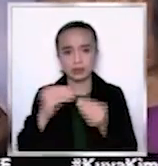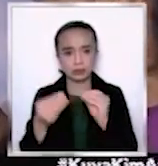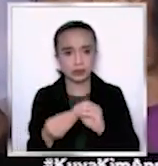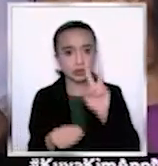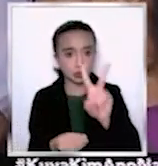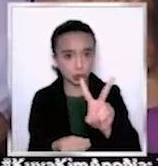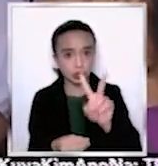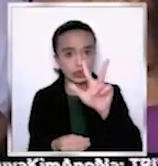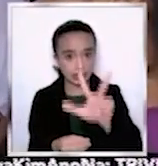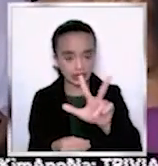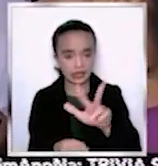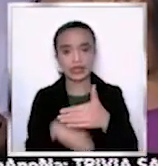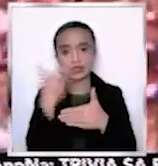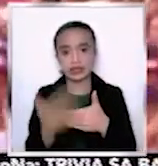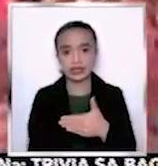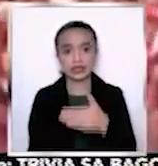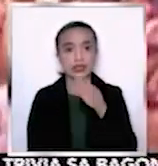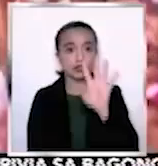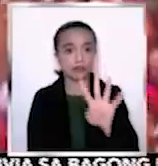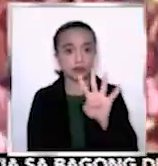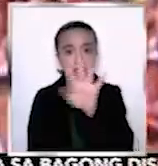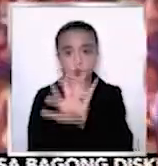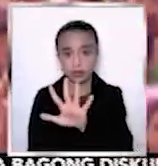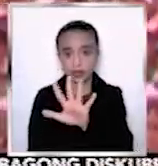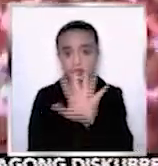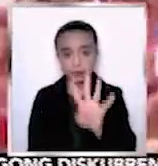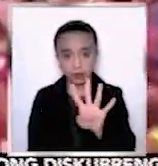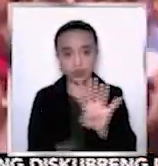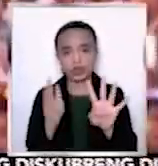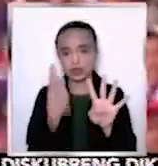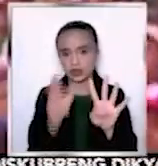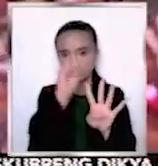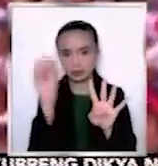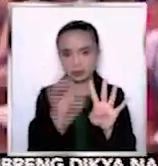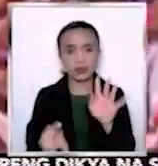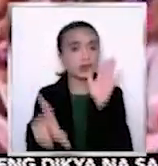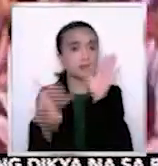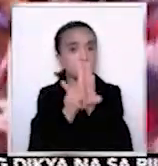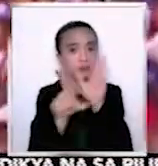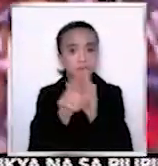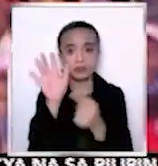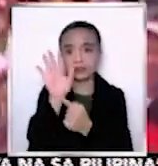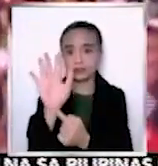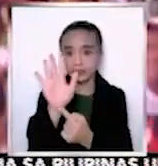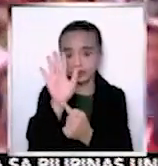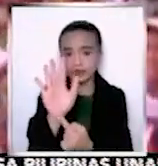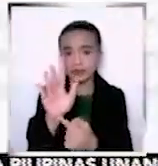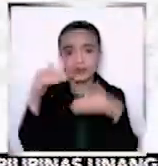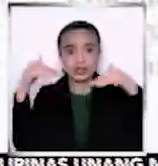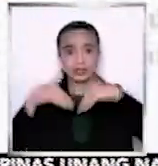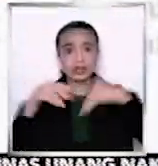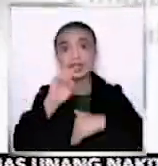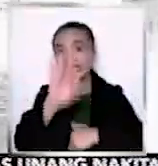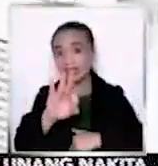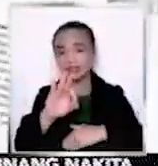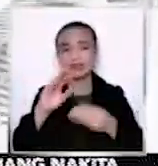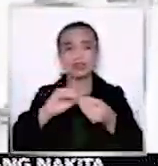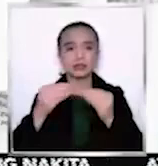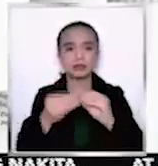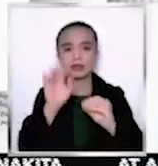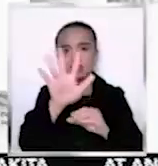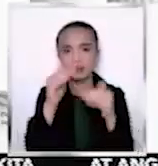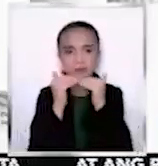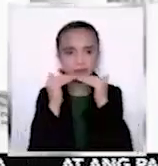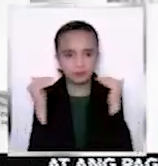hanggang 30% kapag Category 4. Bawal naman ang rally at meeting de avance kapag Category 5. Ang mga